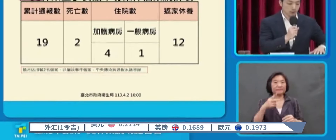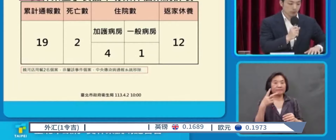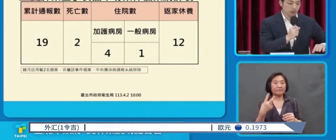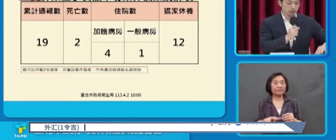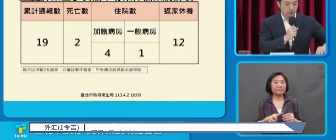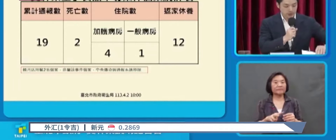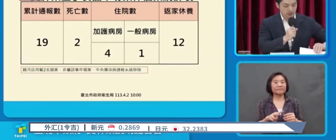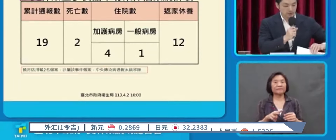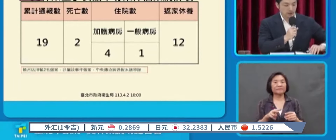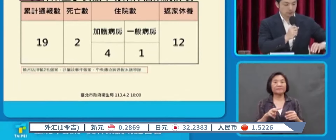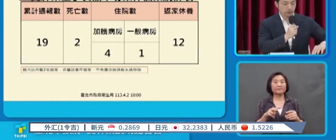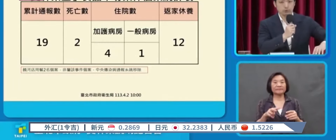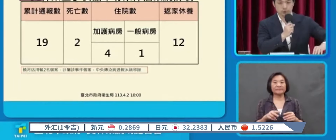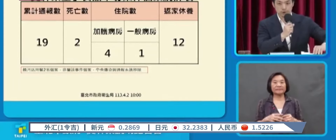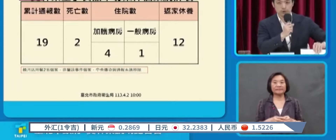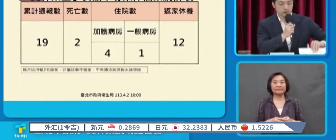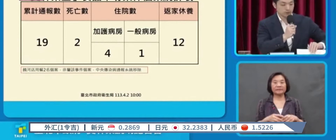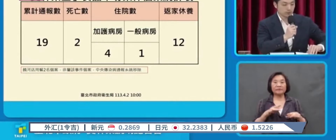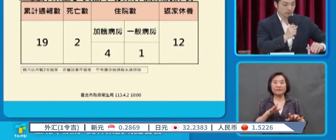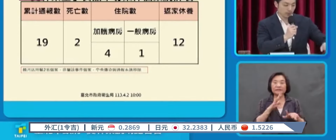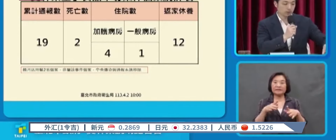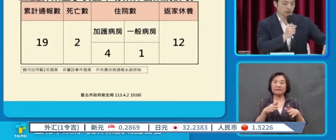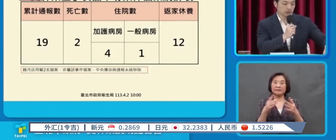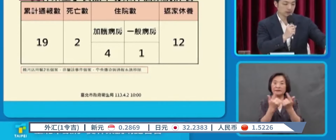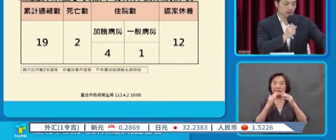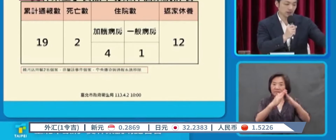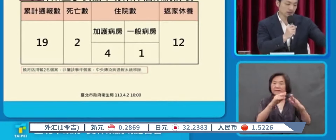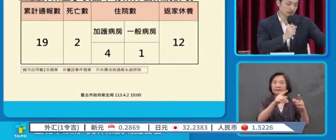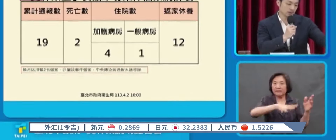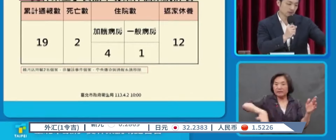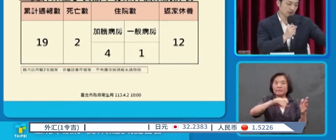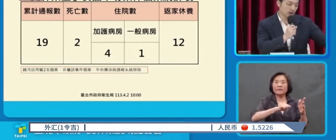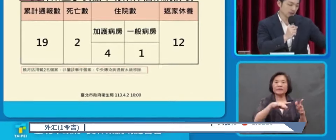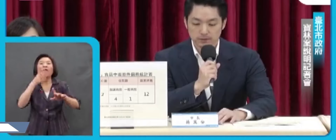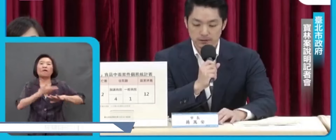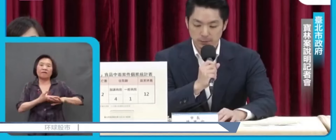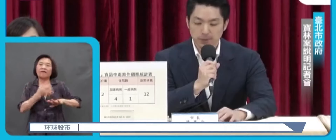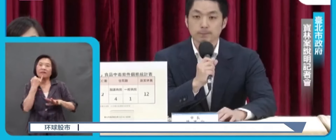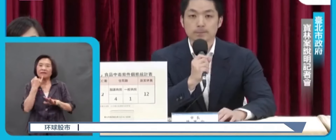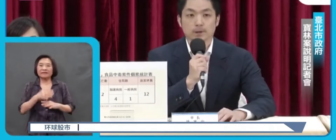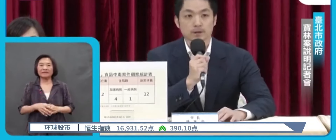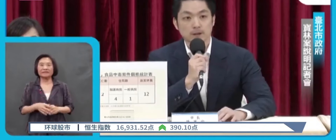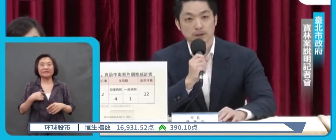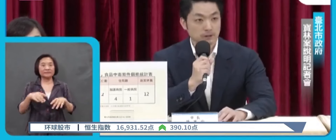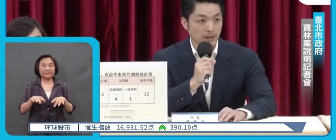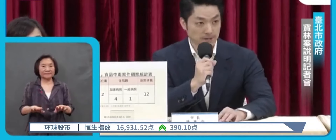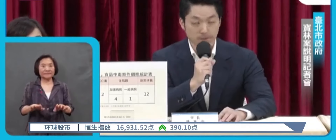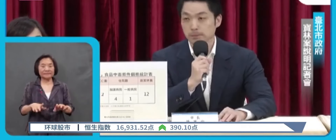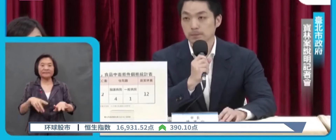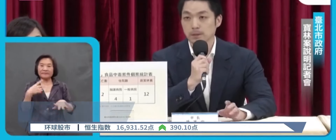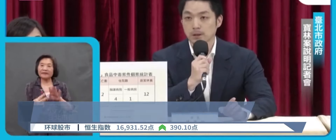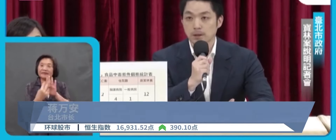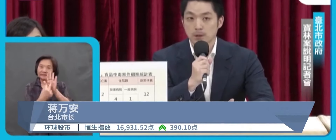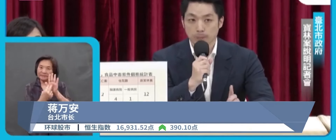径还有待查明，但蒋万安强调，宝林的责任跑不掉。 在这边也跟大家